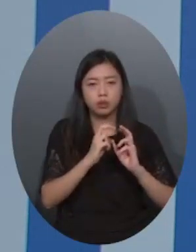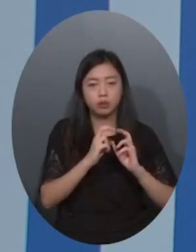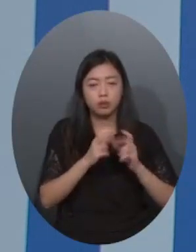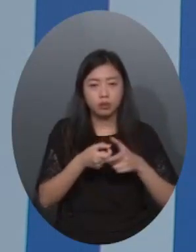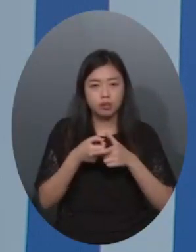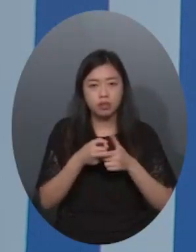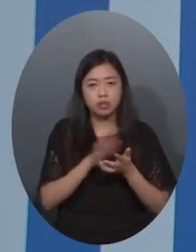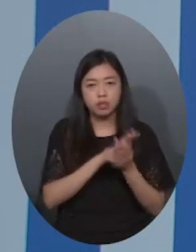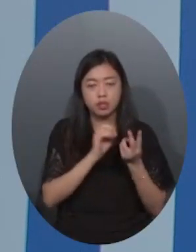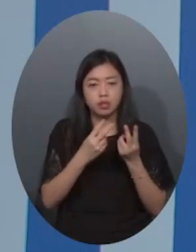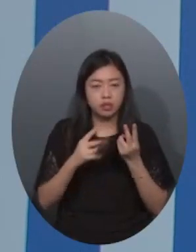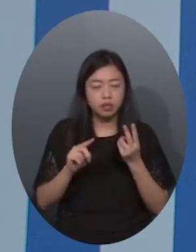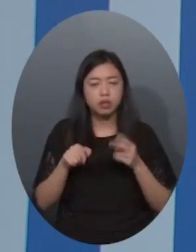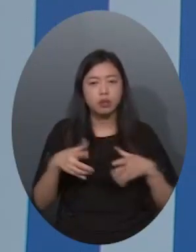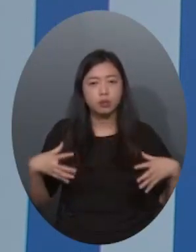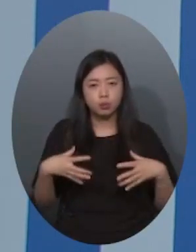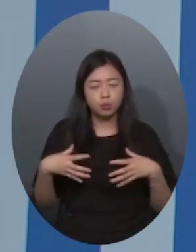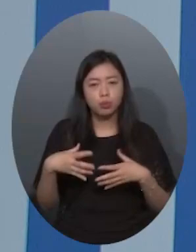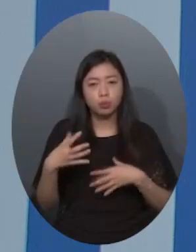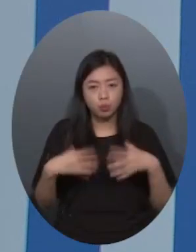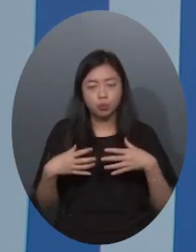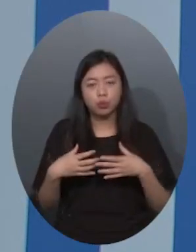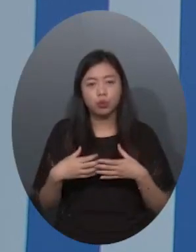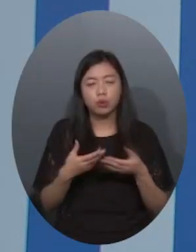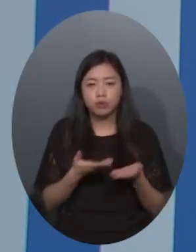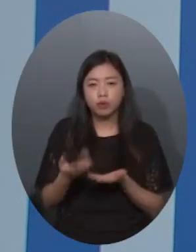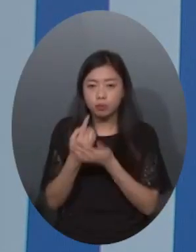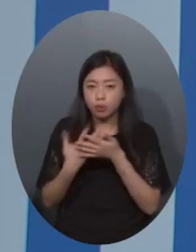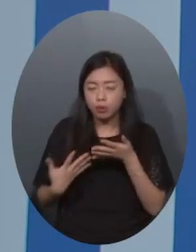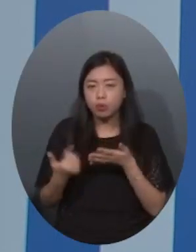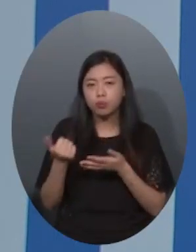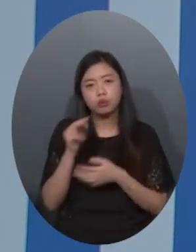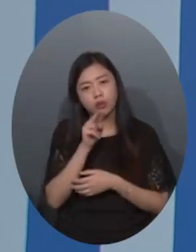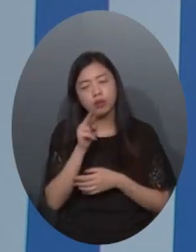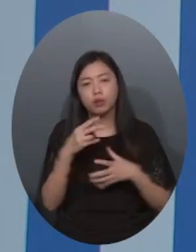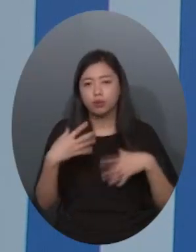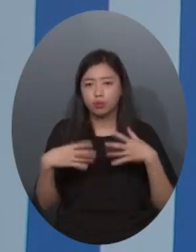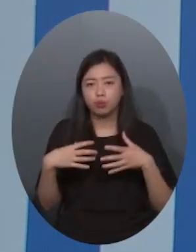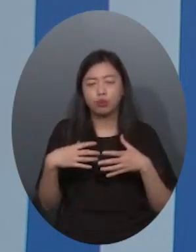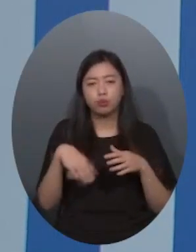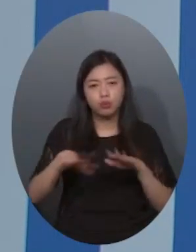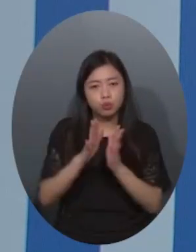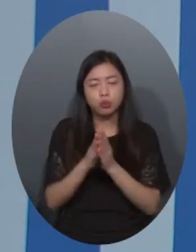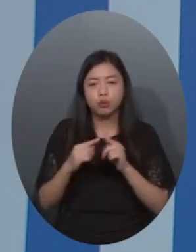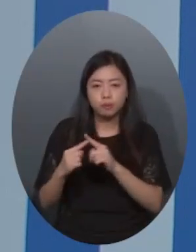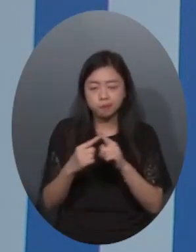员大会。同时，我亦都欢迎透过网上平台观看今次会议的股东朋友。